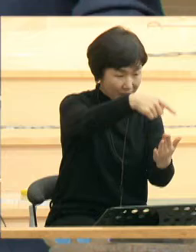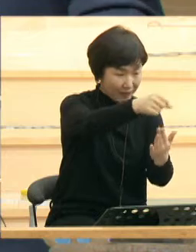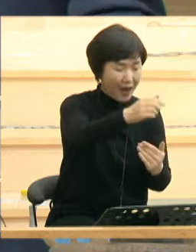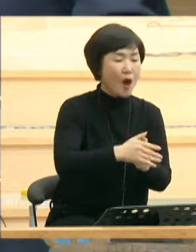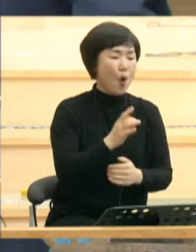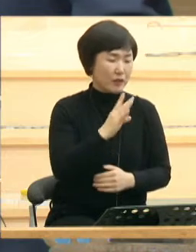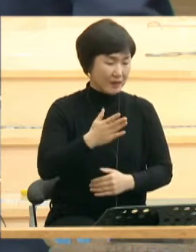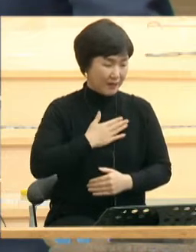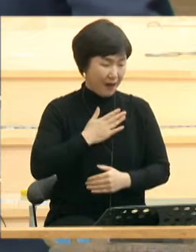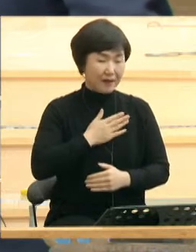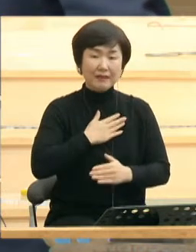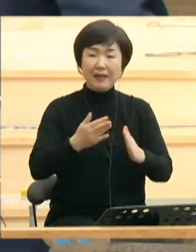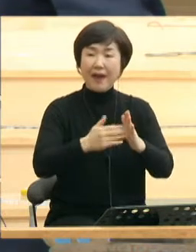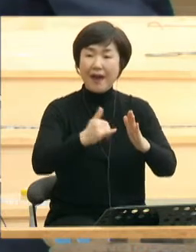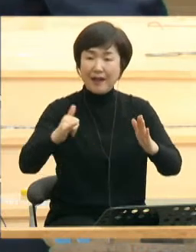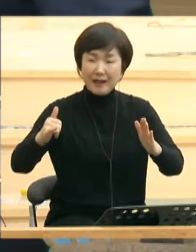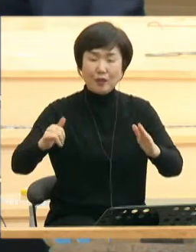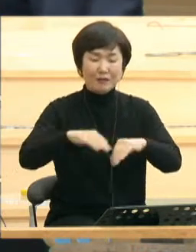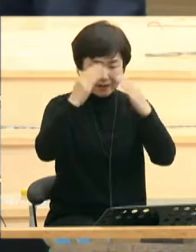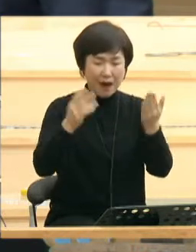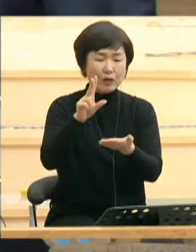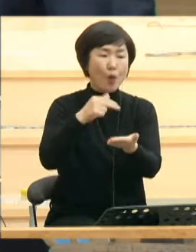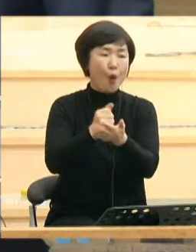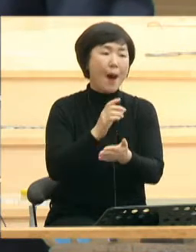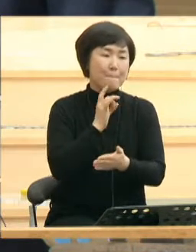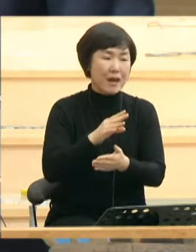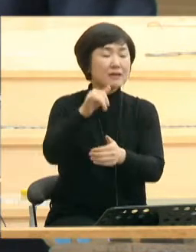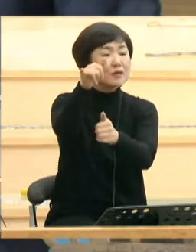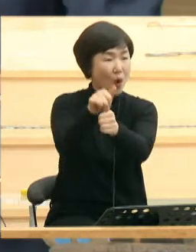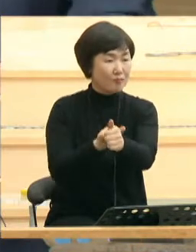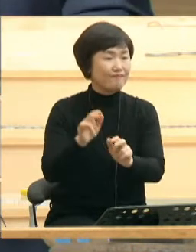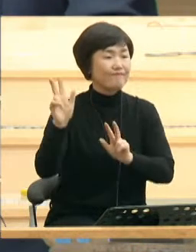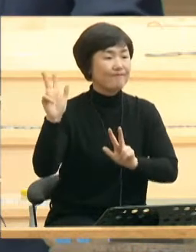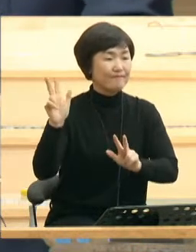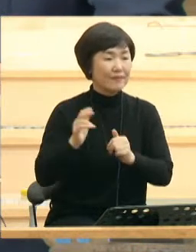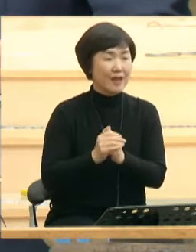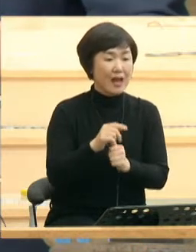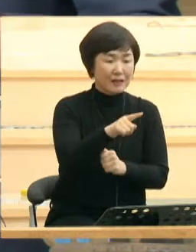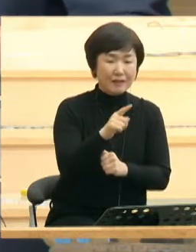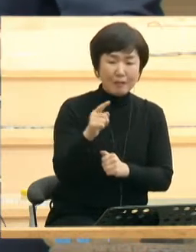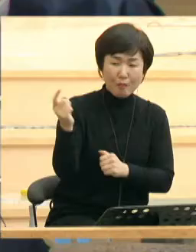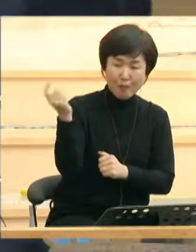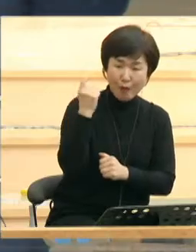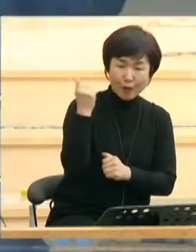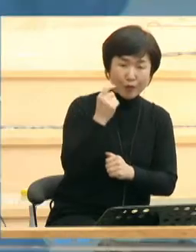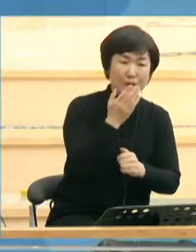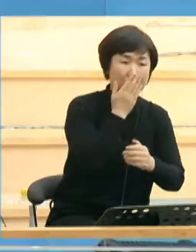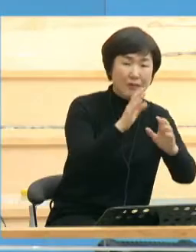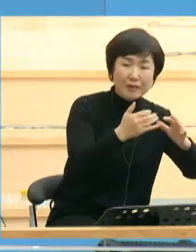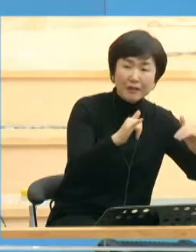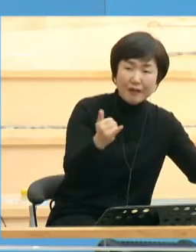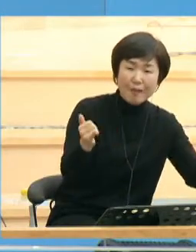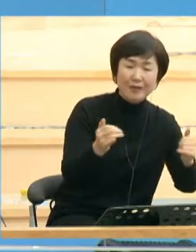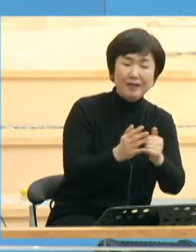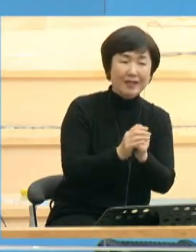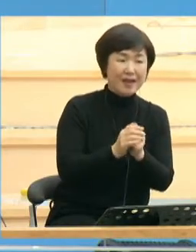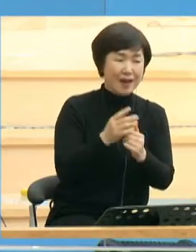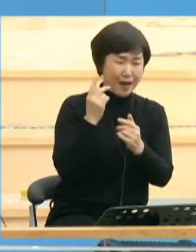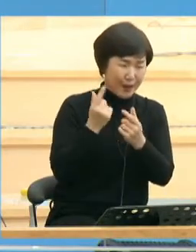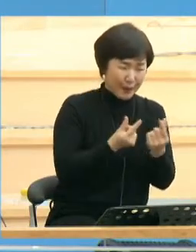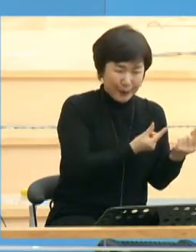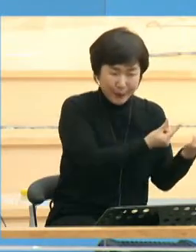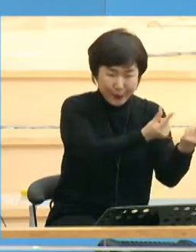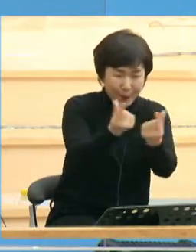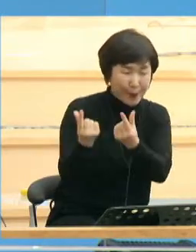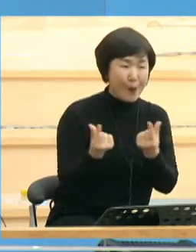오직 나와 내 집은 이황 안성기 다 그렇게 말해요 그랬더니 말을 들은 이스라엘 백성들이 말이 막 이 후 동 소 로만